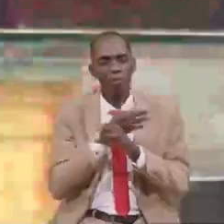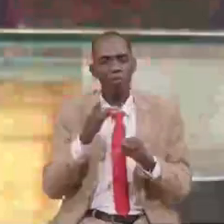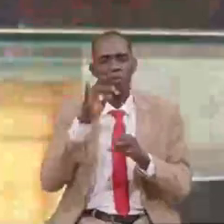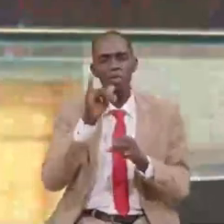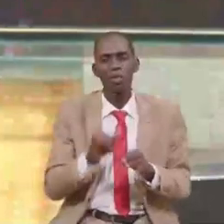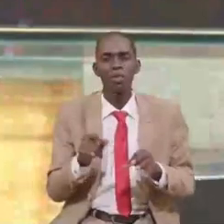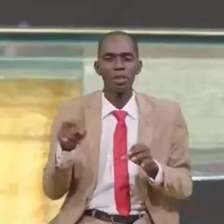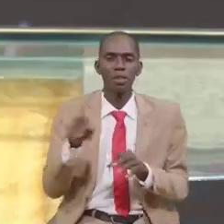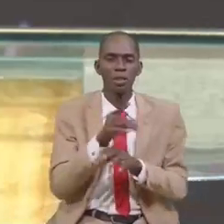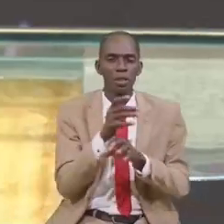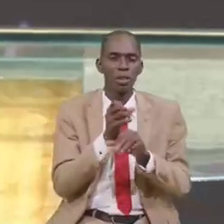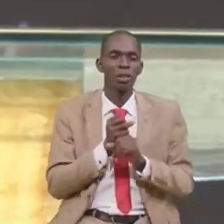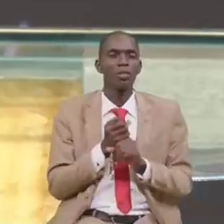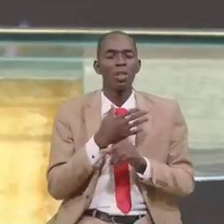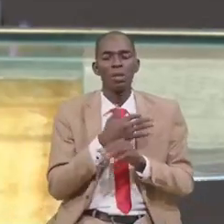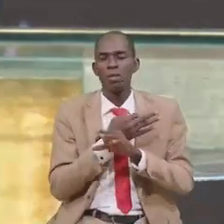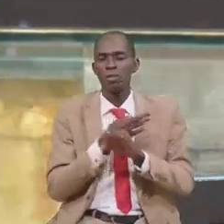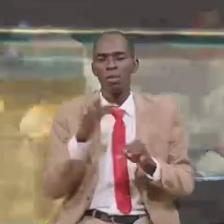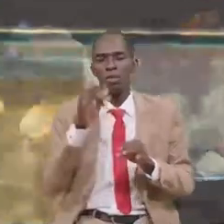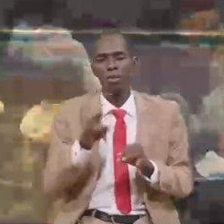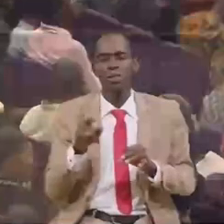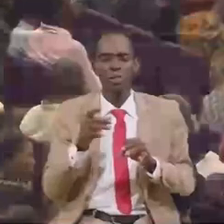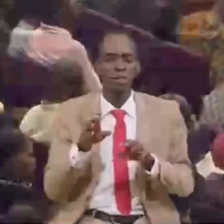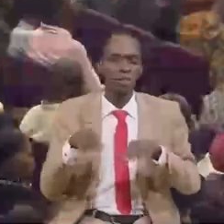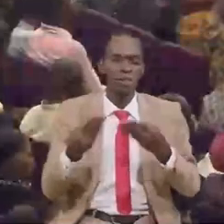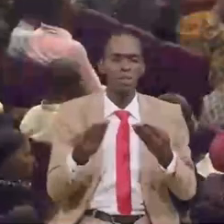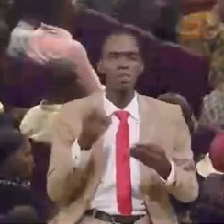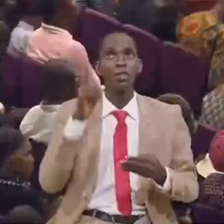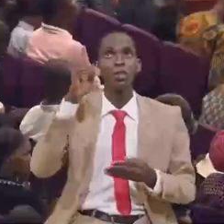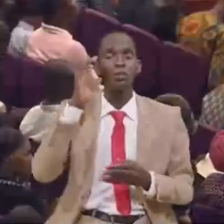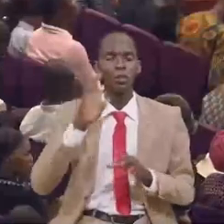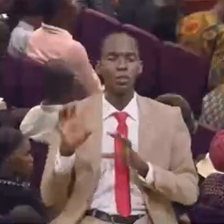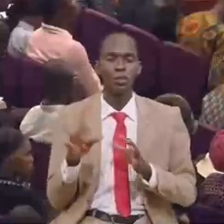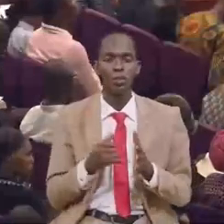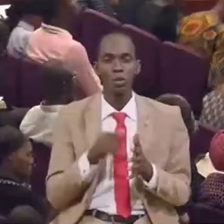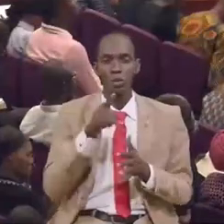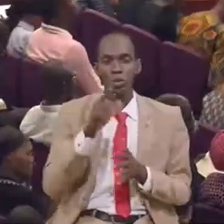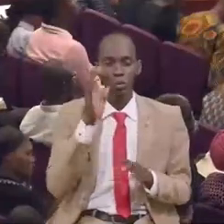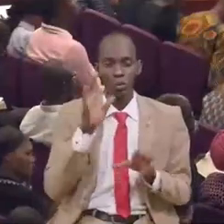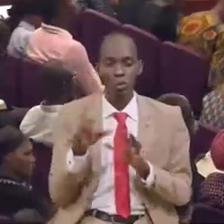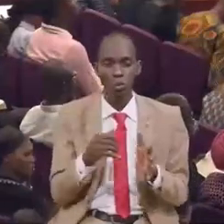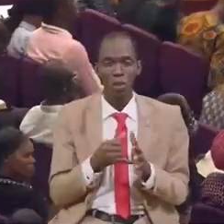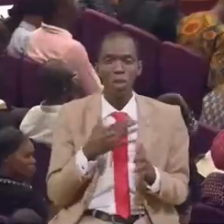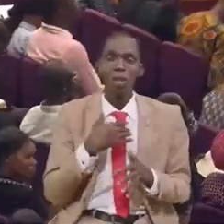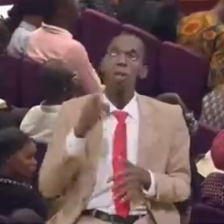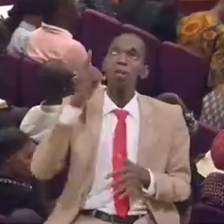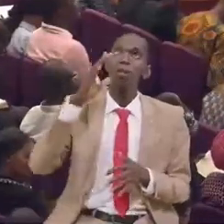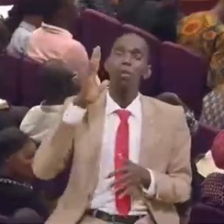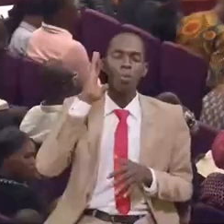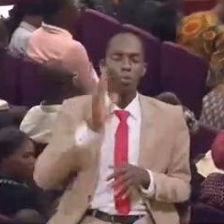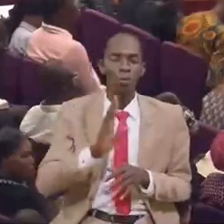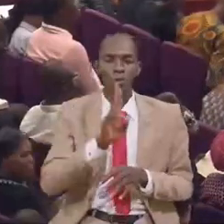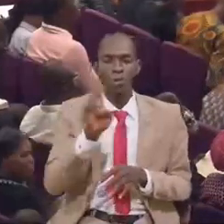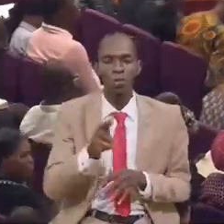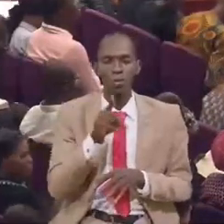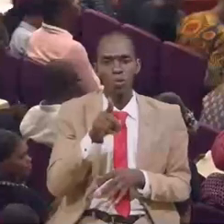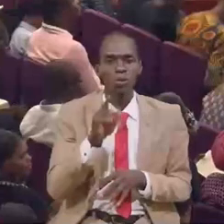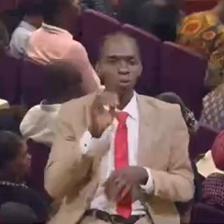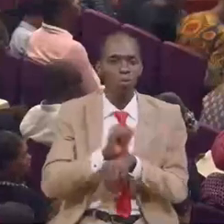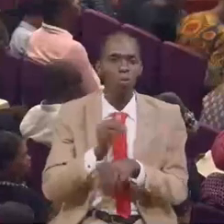moins. Vous avez reçu gratuitement, donné gratuitement. Vous le ferez. Dieu agira par